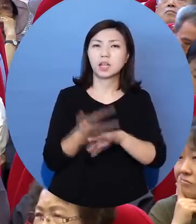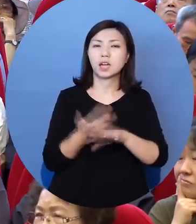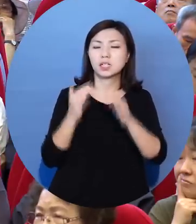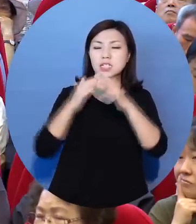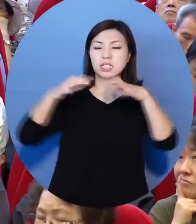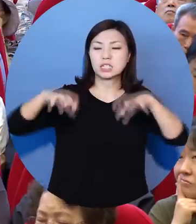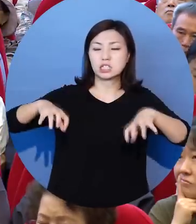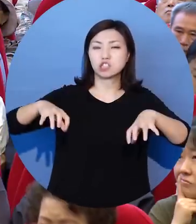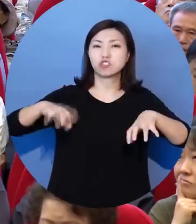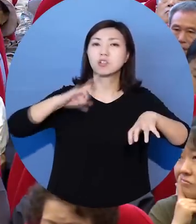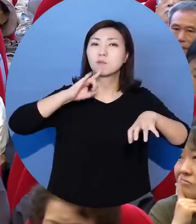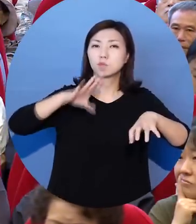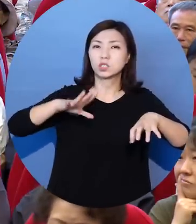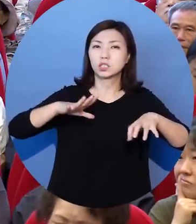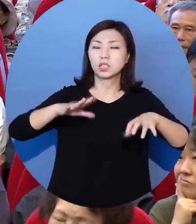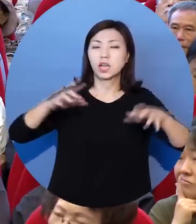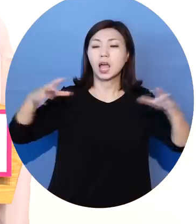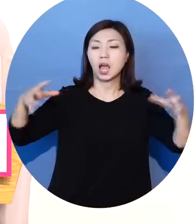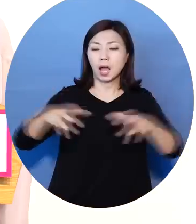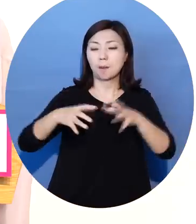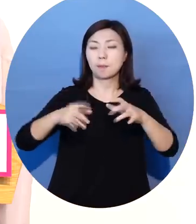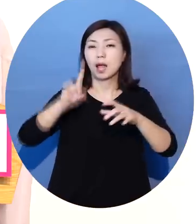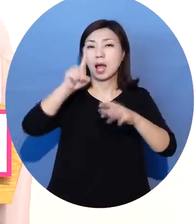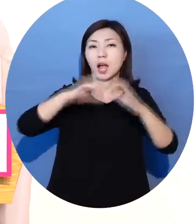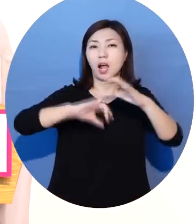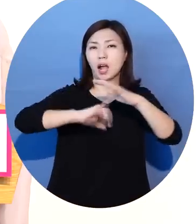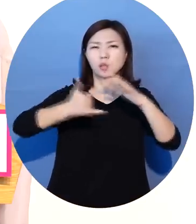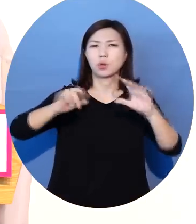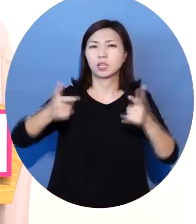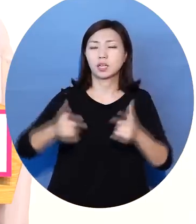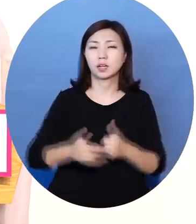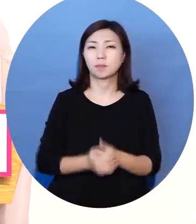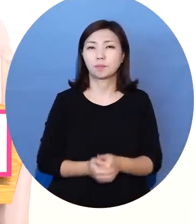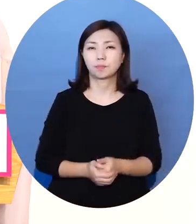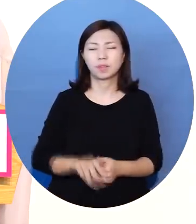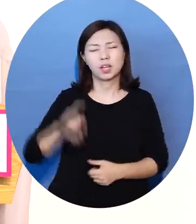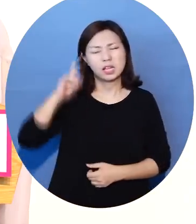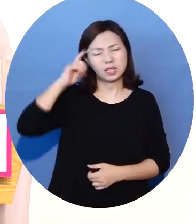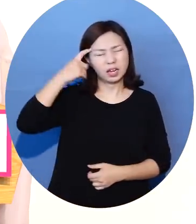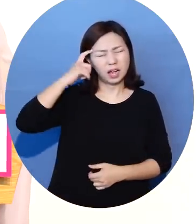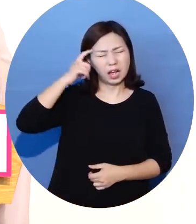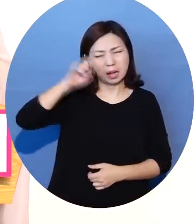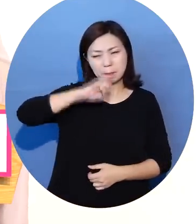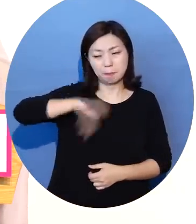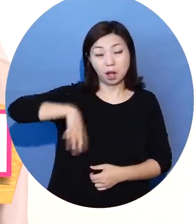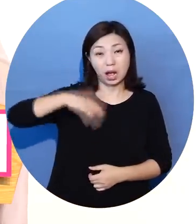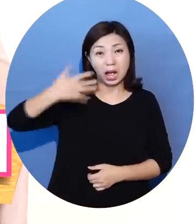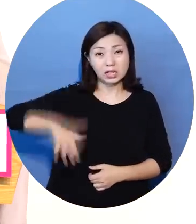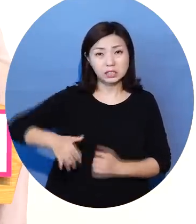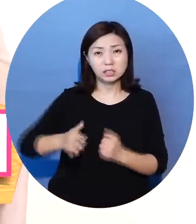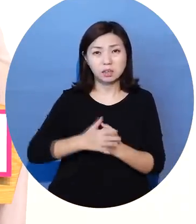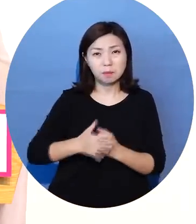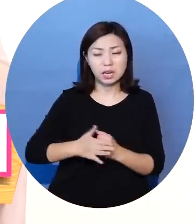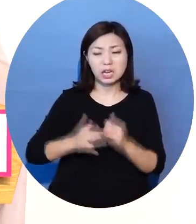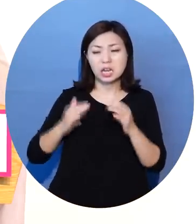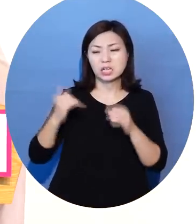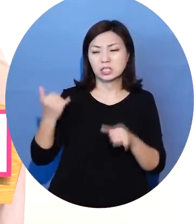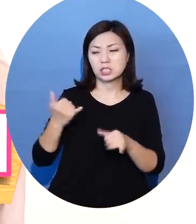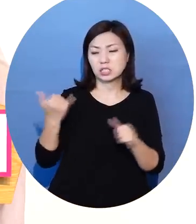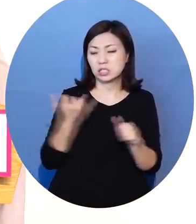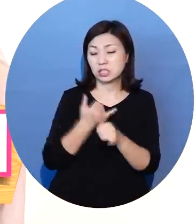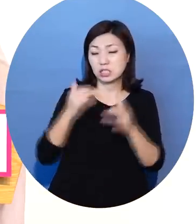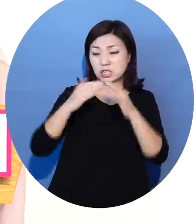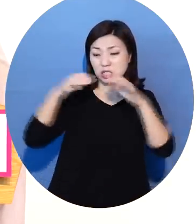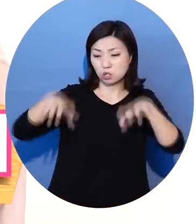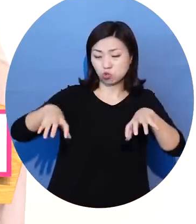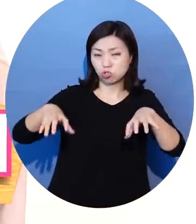아니에요. 근데 어릴 때 한 가족으로 있었기 때문에 이 생각을 못 버려가 이웃인데 한 가족이라고 착각을